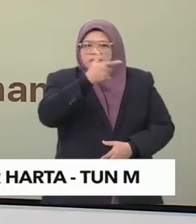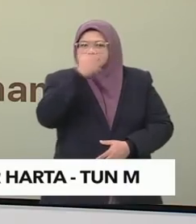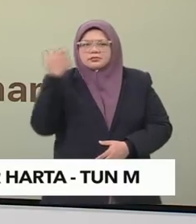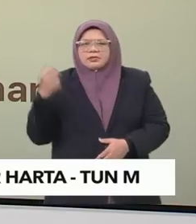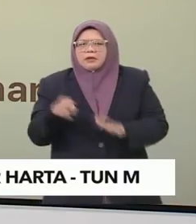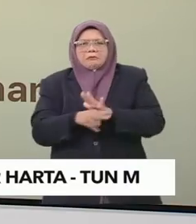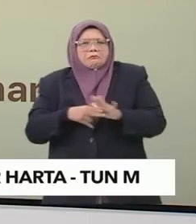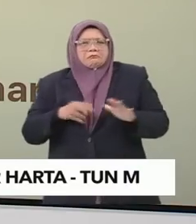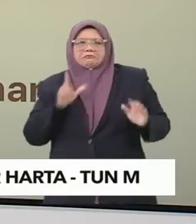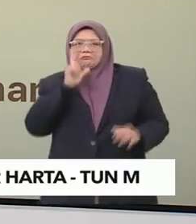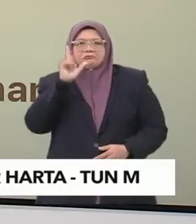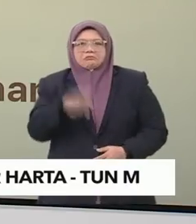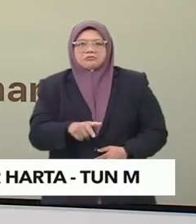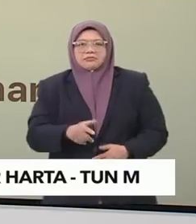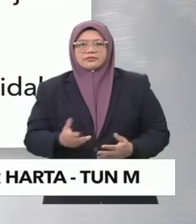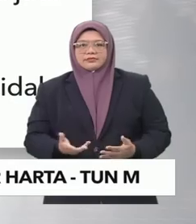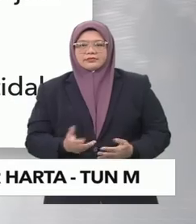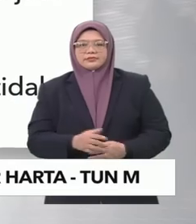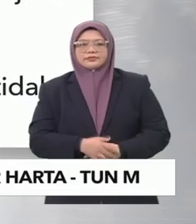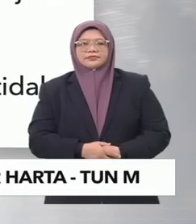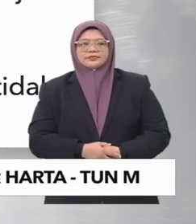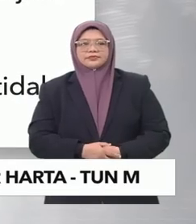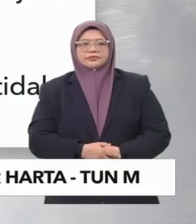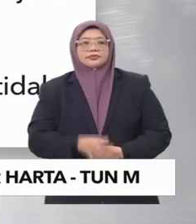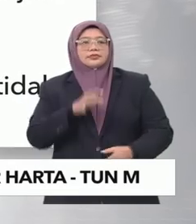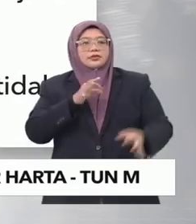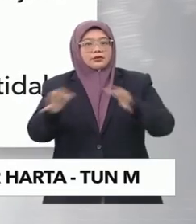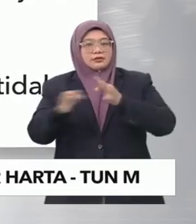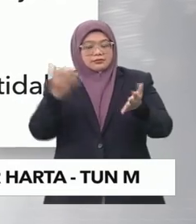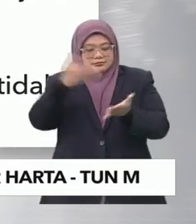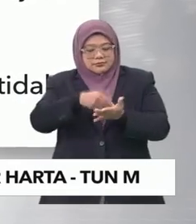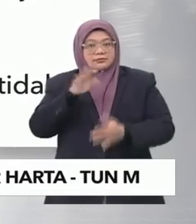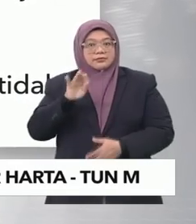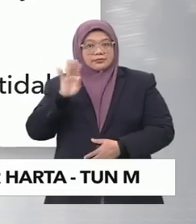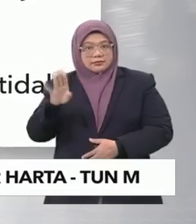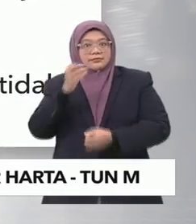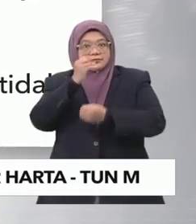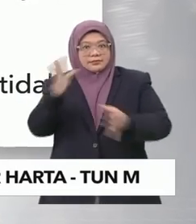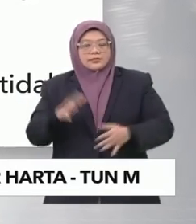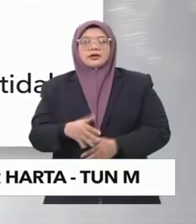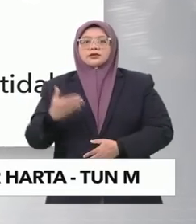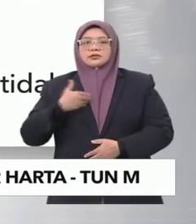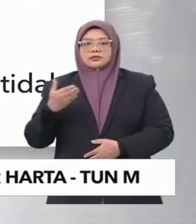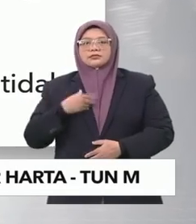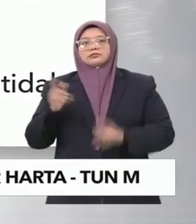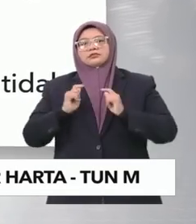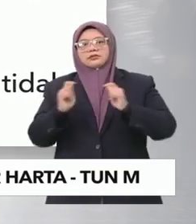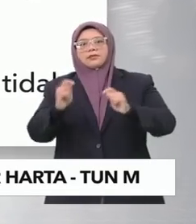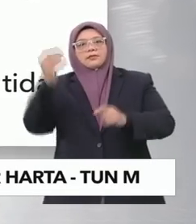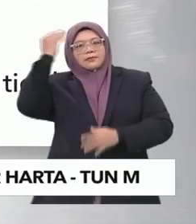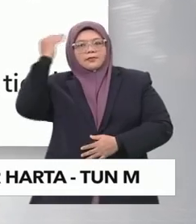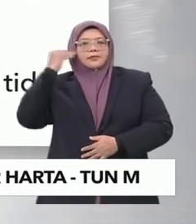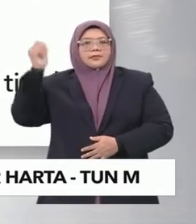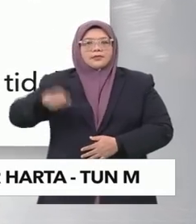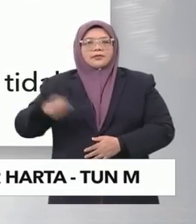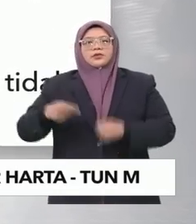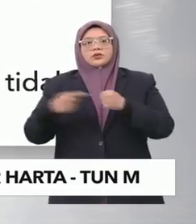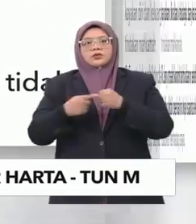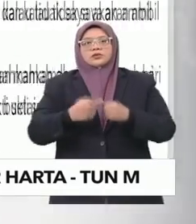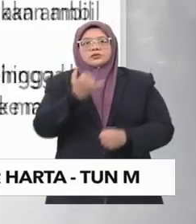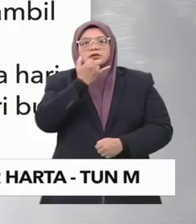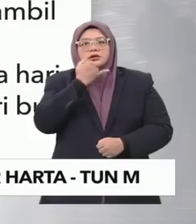perlu di Solo melalui kenyataan terbaru di Facebook Beliau berkata beliau telah mengambil tindakan mahkamah atas tuduhan